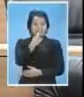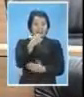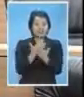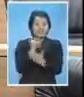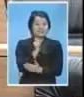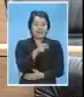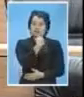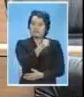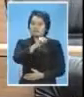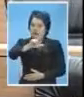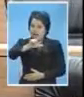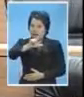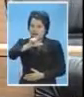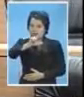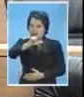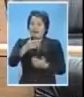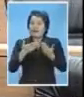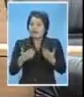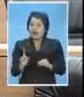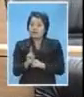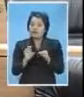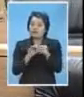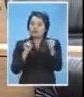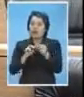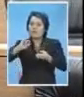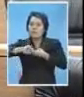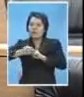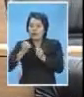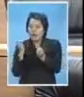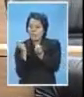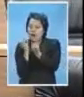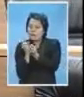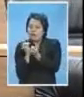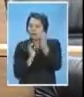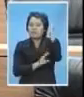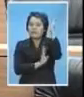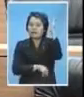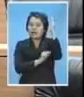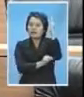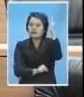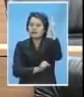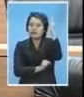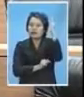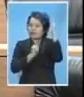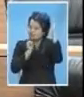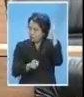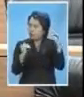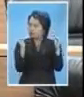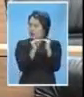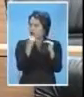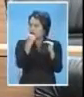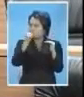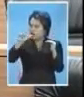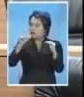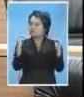านคนที่ได้รับผลกระทบจากความมั่นคงในจังหวัดชายแดนภาคใต้ต้องได้10ล้านเหมือนกันครับท่านนาย